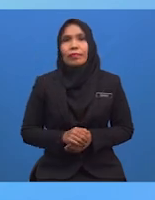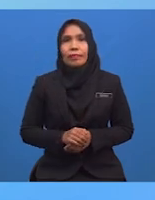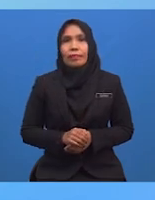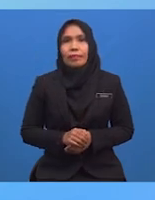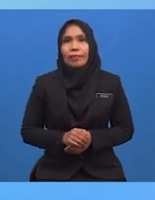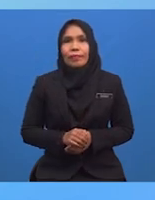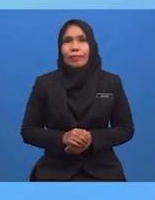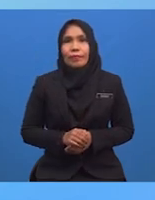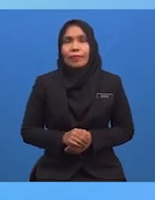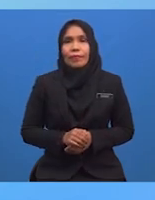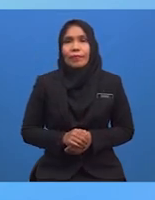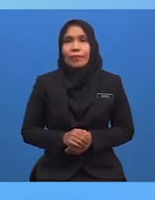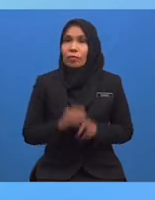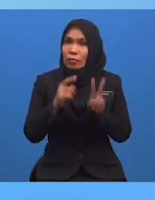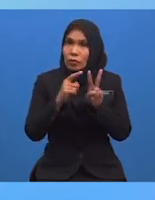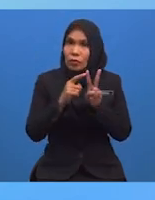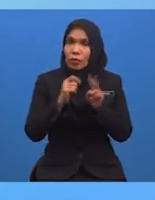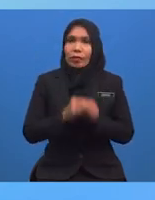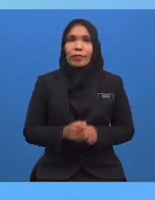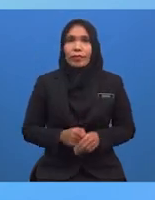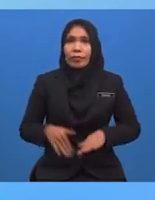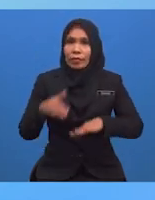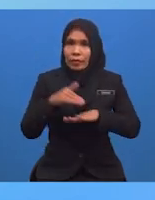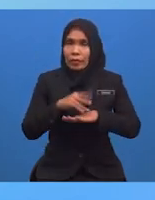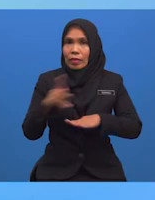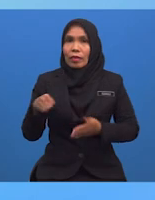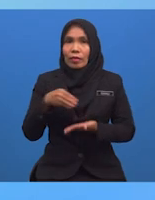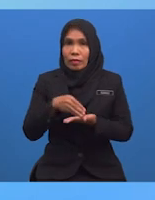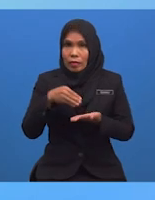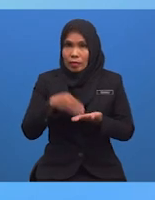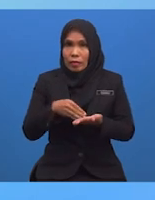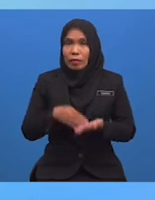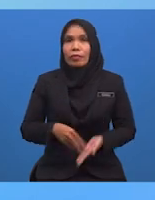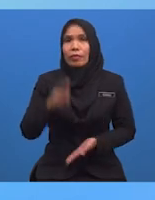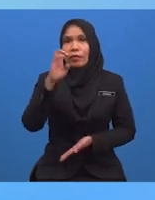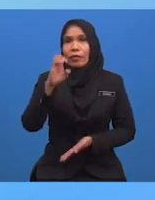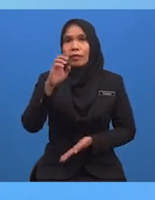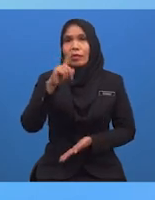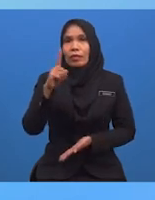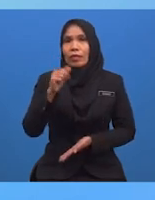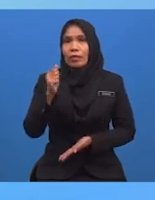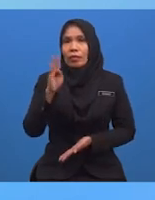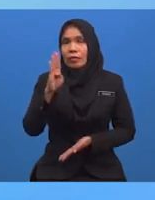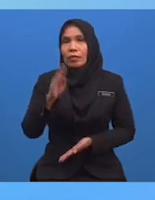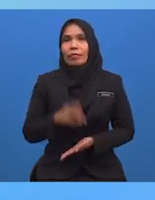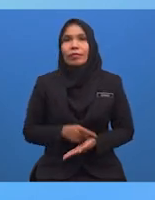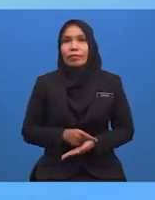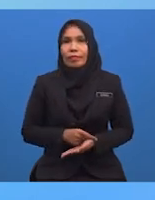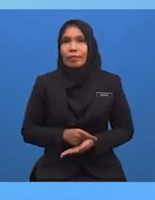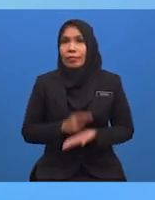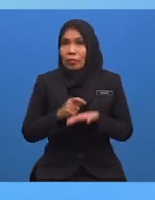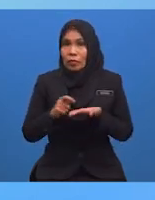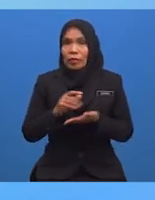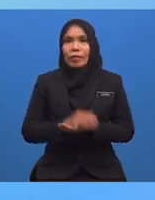berkurangan. Kedua, menaikkan nisbah rizab mudah tunai juga akan